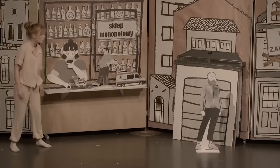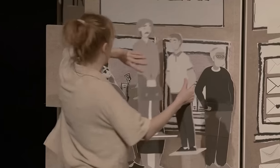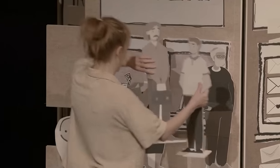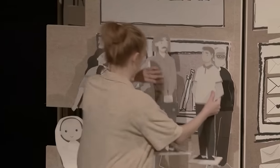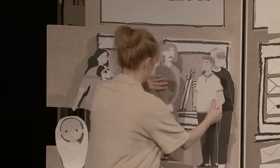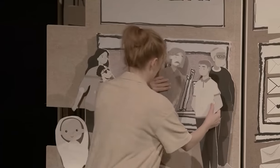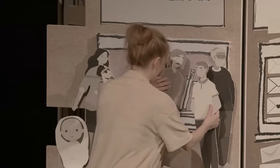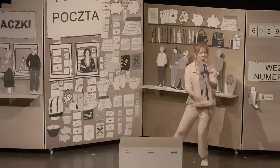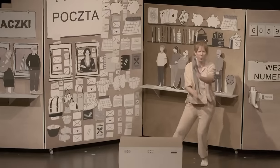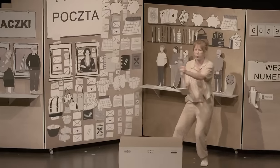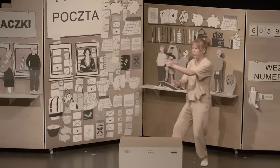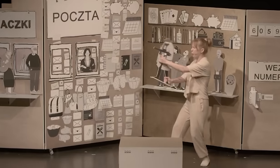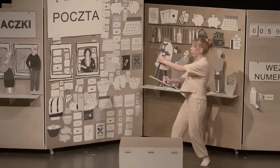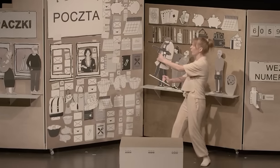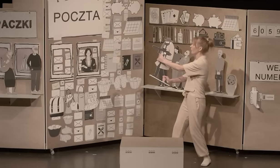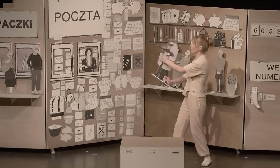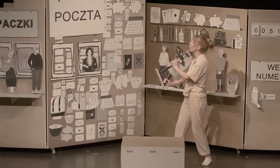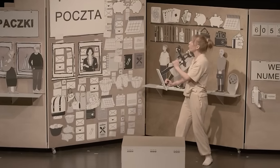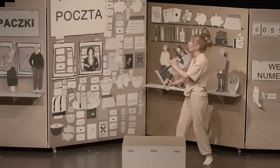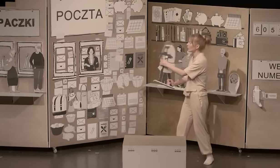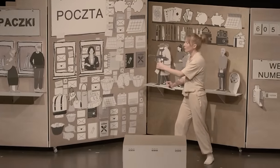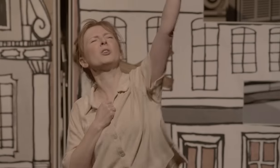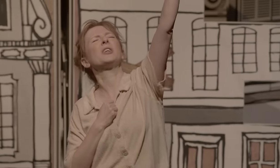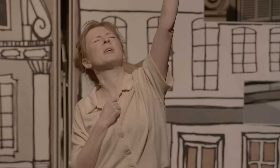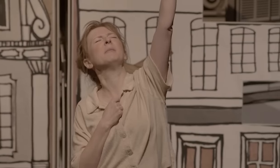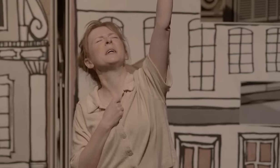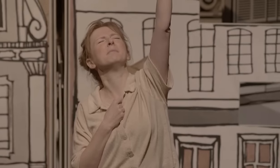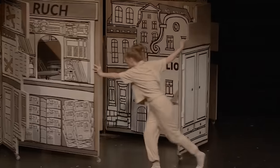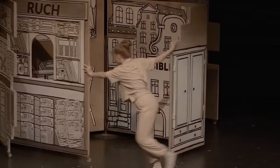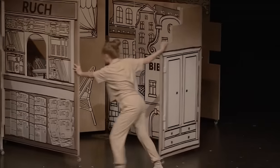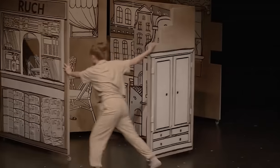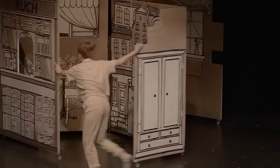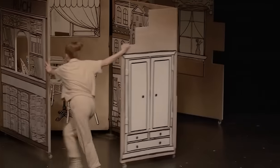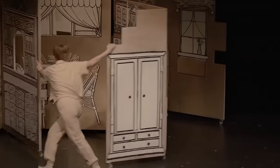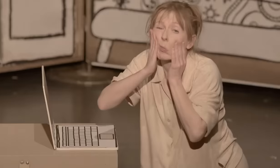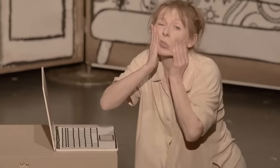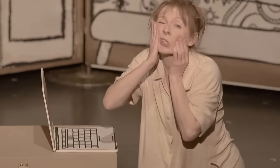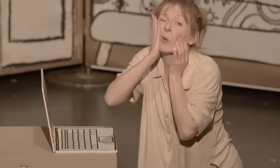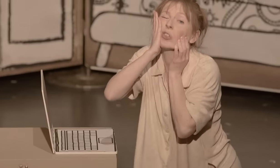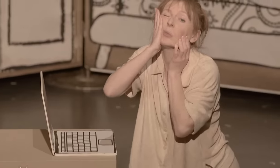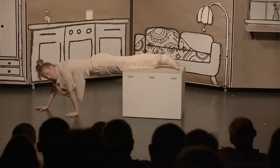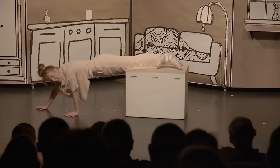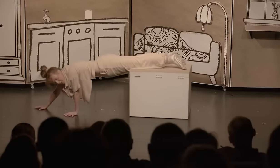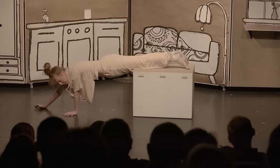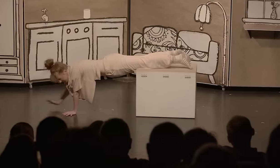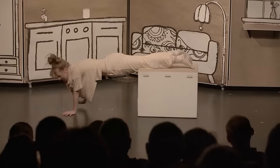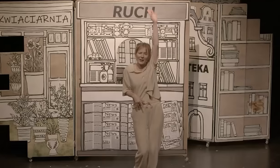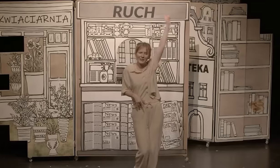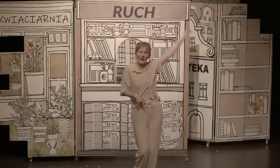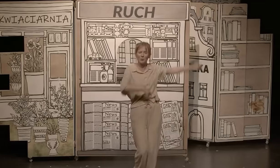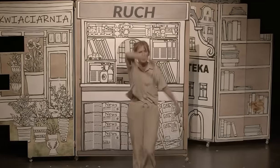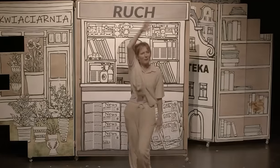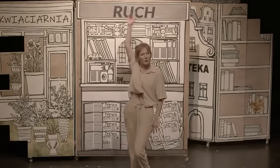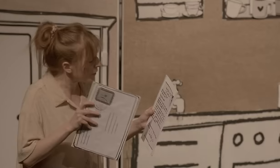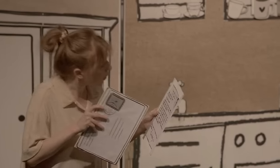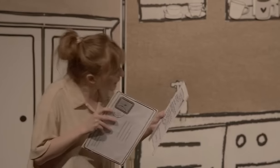narratorki niezwykłego monodramu wcieliła się aktorka Łucja Grzeszczyk. Groteska to podstawowa cecha opowieści, która naświetla codzienne problemy Polaków i pokazuje